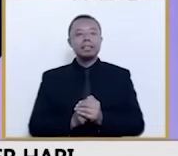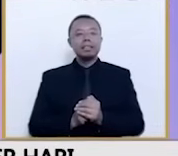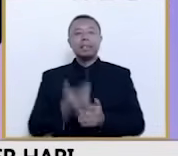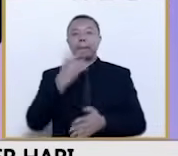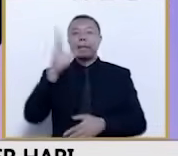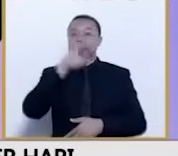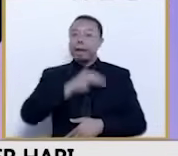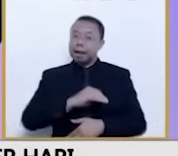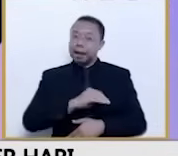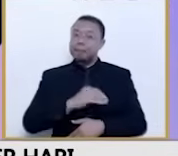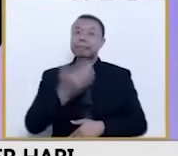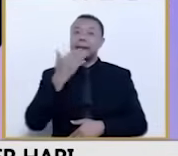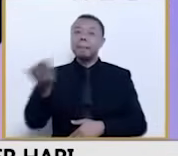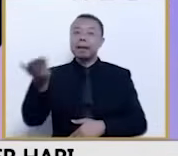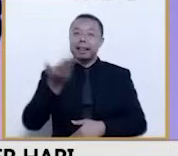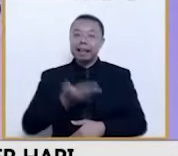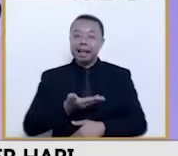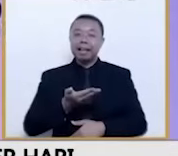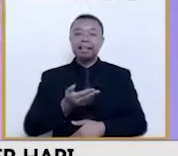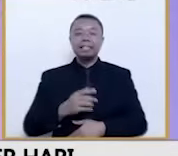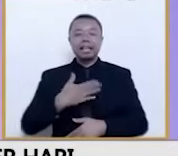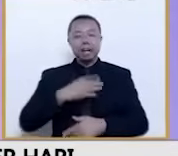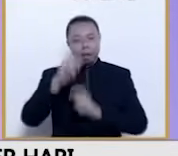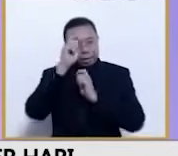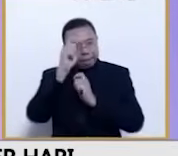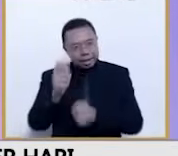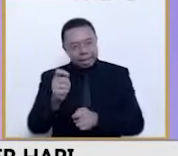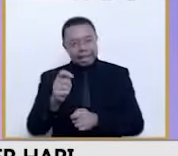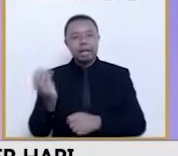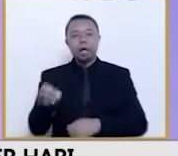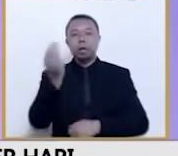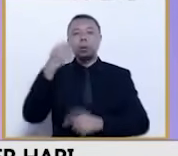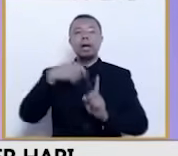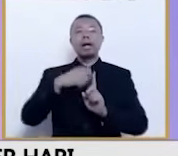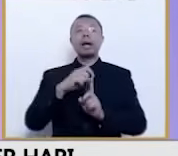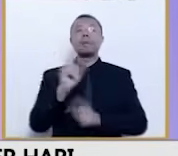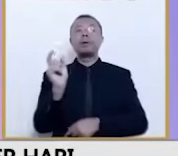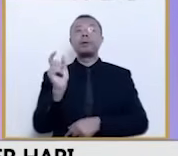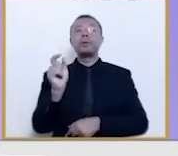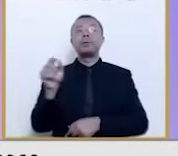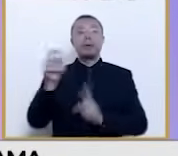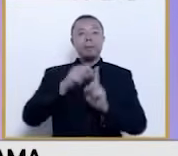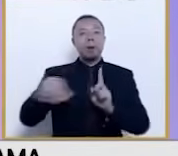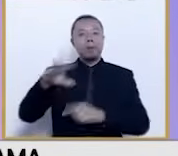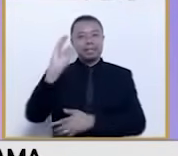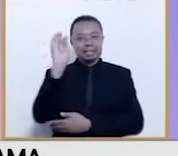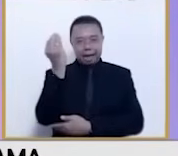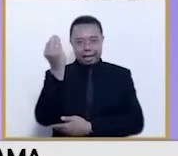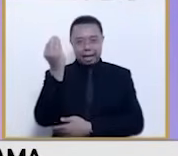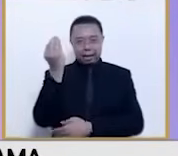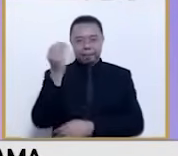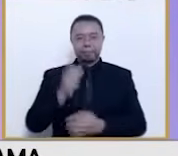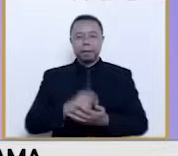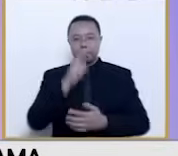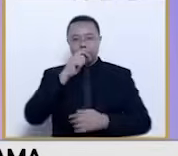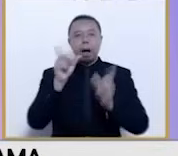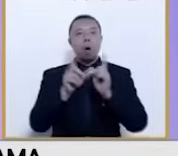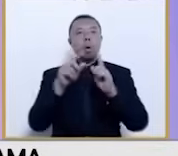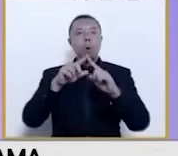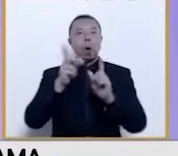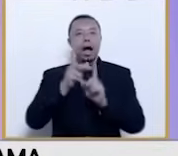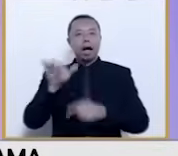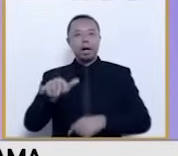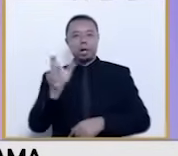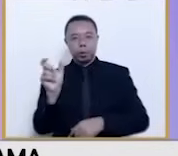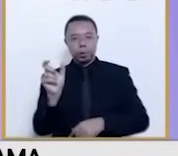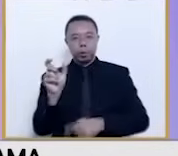Selamat malam dan selamat datang yang terhormat Ketua Komisi Pemilihan Umum Provinsi DKI Jakarta, Bapak Wahyu